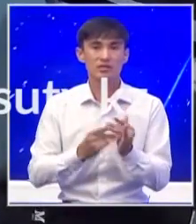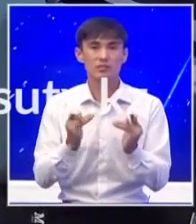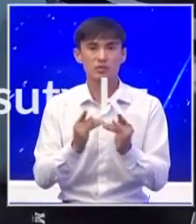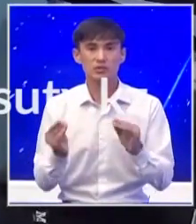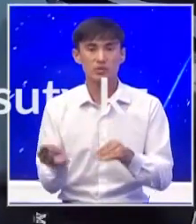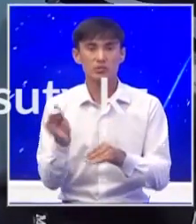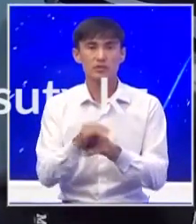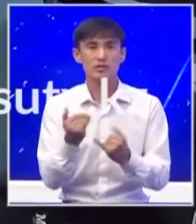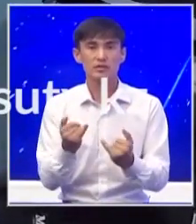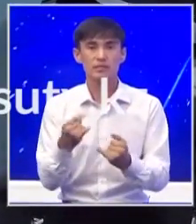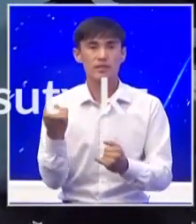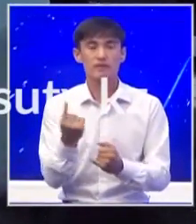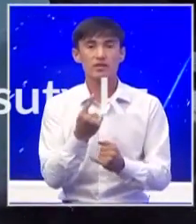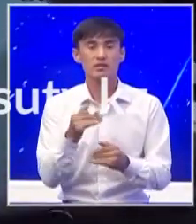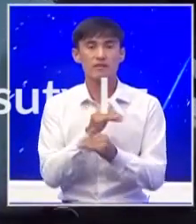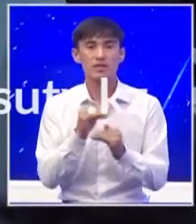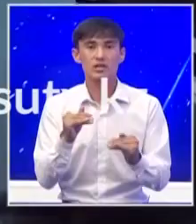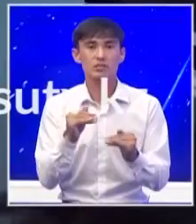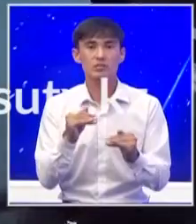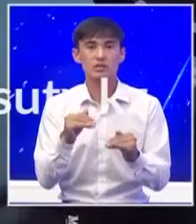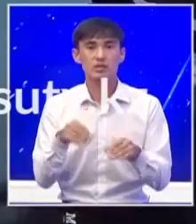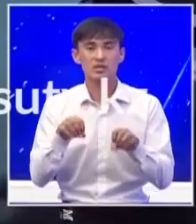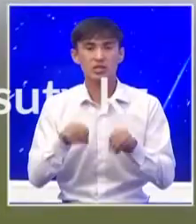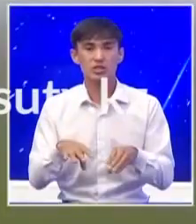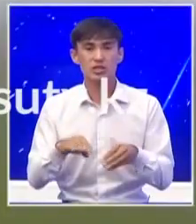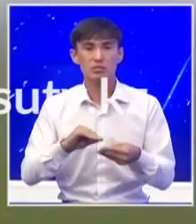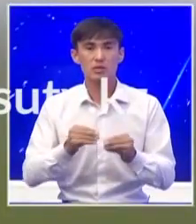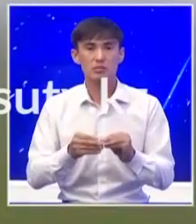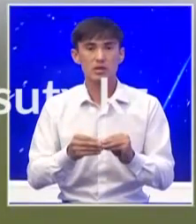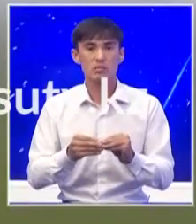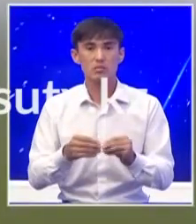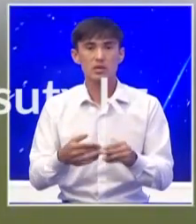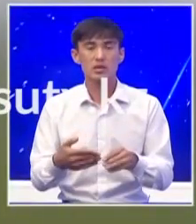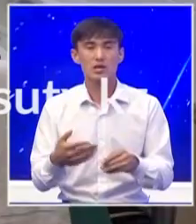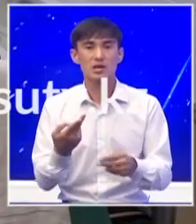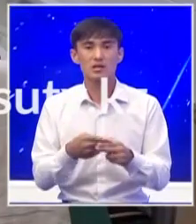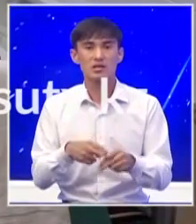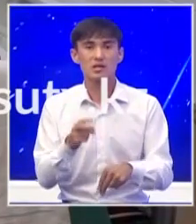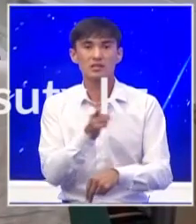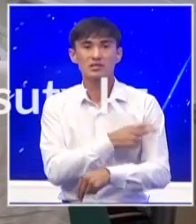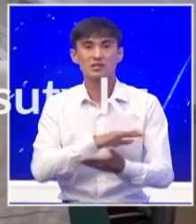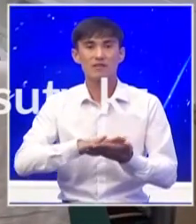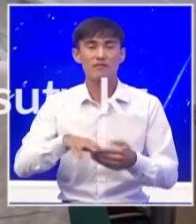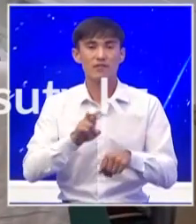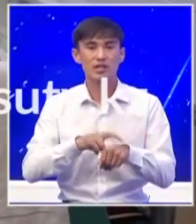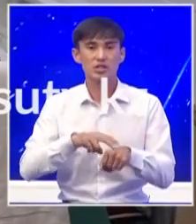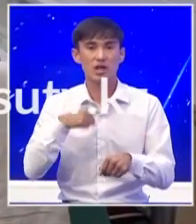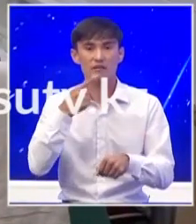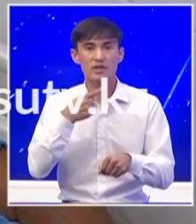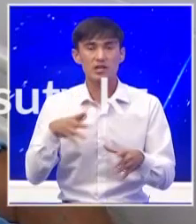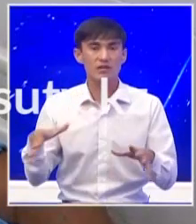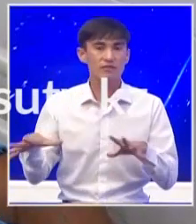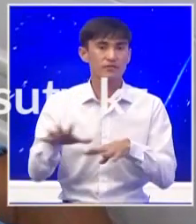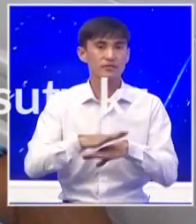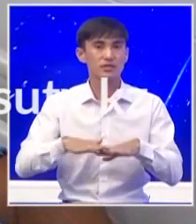эпидобстановку, единственным эффективным способом навсегда оставить пандемию в прошлом санврачи называют присвоение гражданами